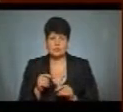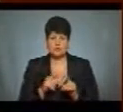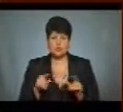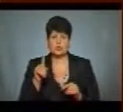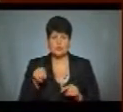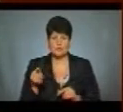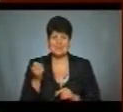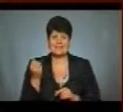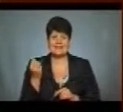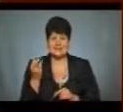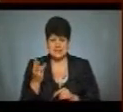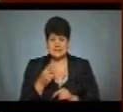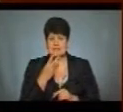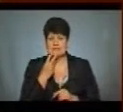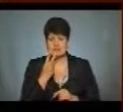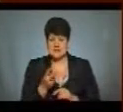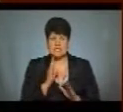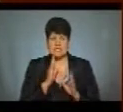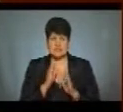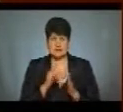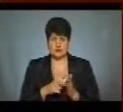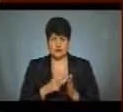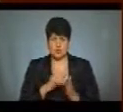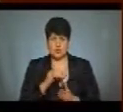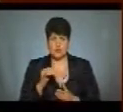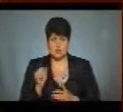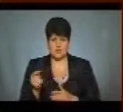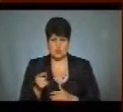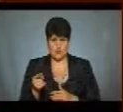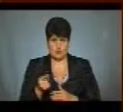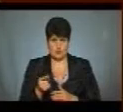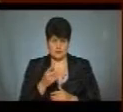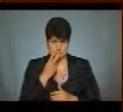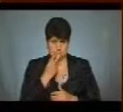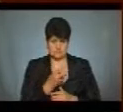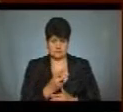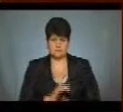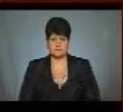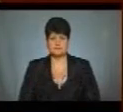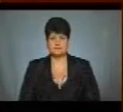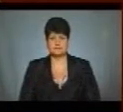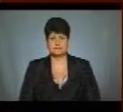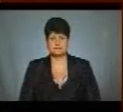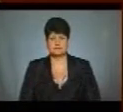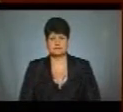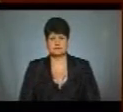номер 13, дивіться на нашій фейсбук-сторінці UA Тернопіль. Посилання ви бачите на своїх екранах.